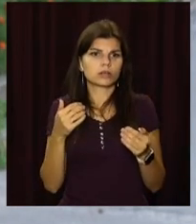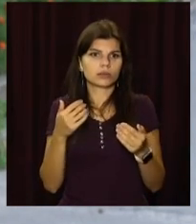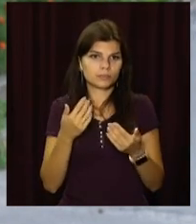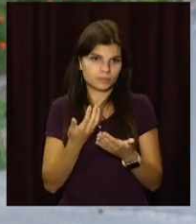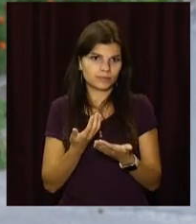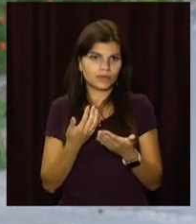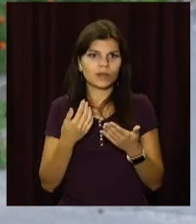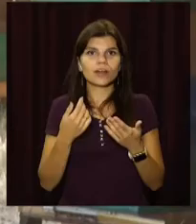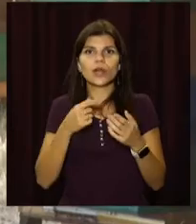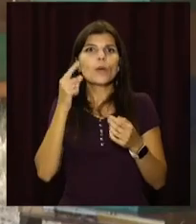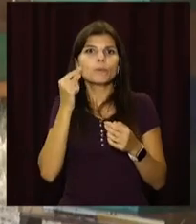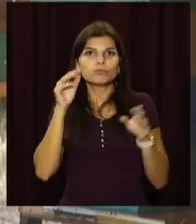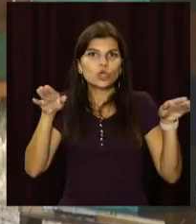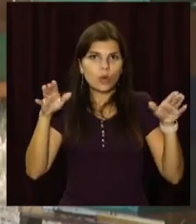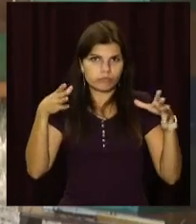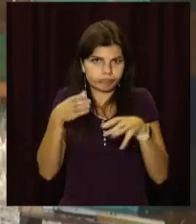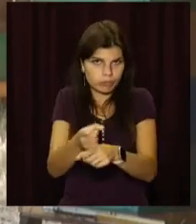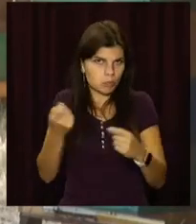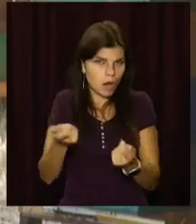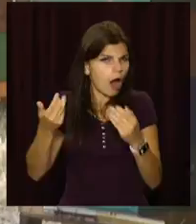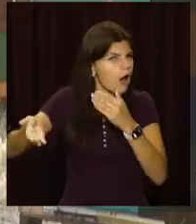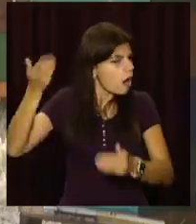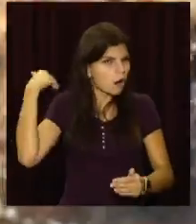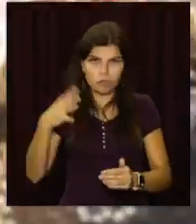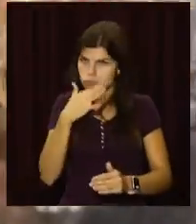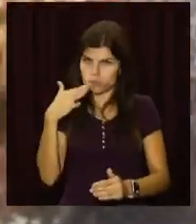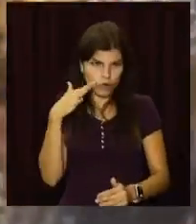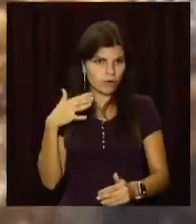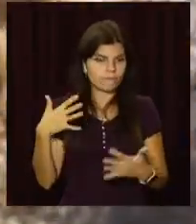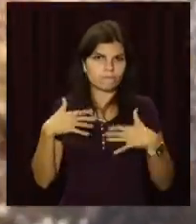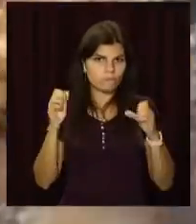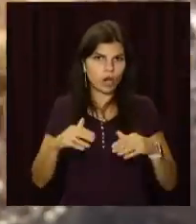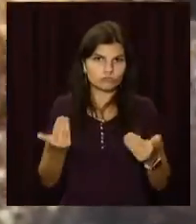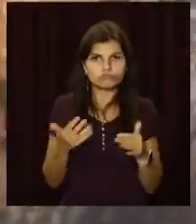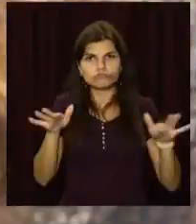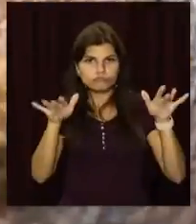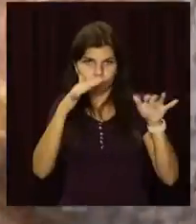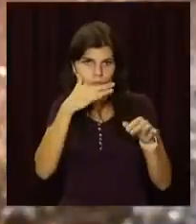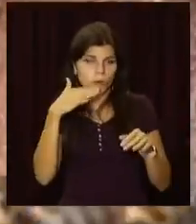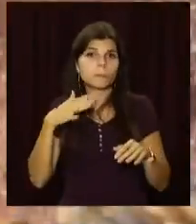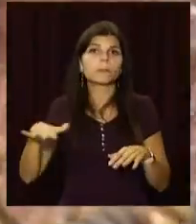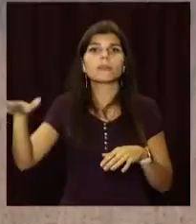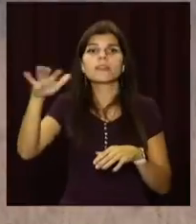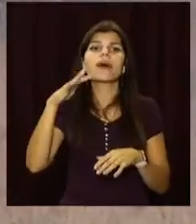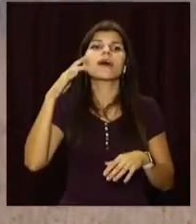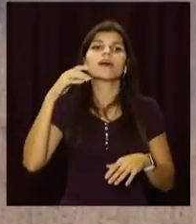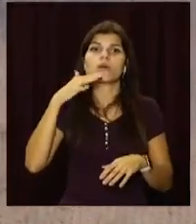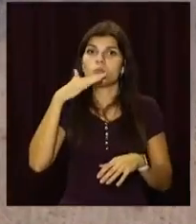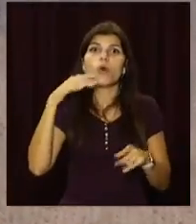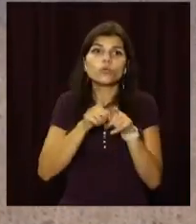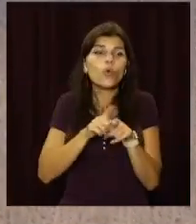сказати, так, популяції бджіл. Спеціалісти говорять, за останні десятиліття кількість бджіл в Європі та Північній Америці скоротилася